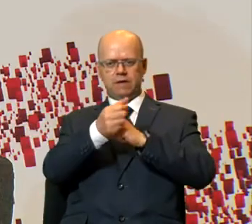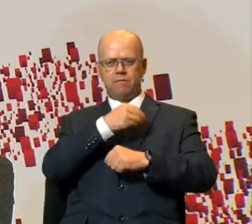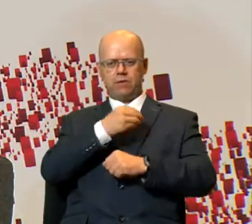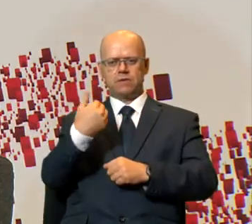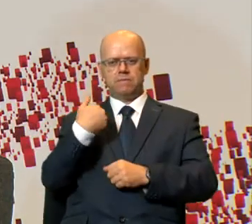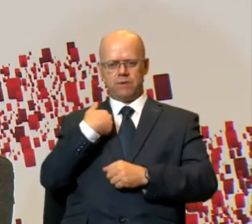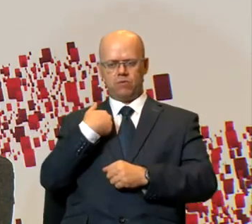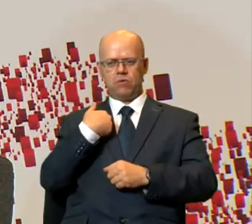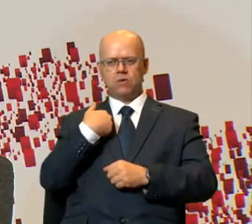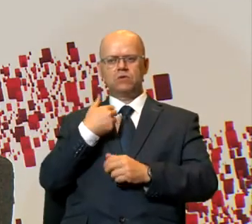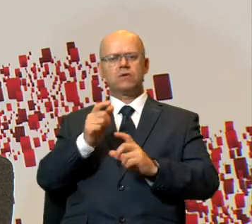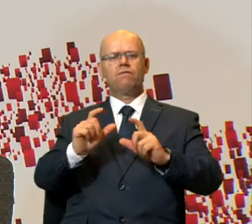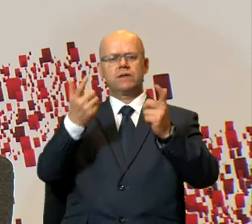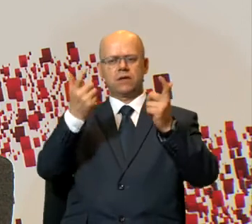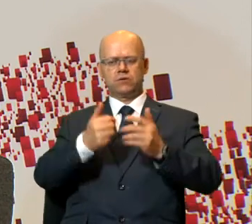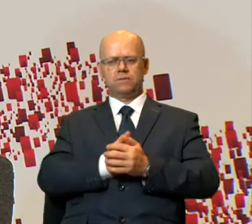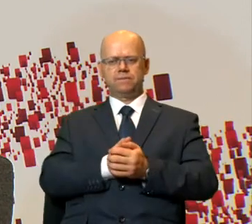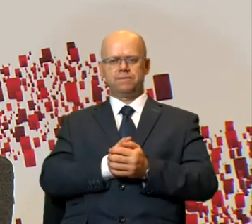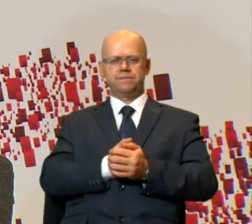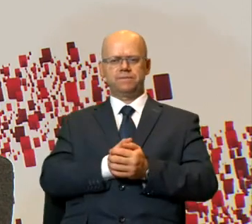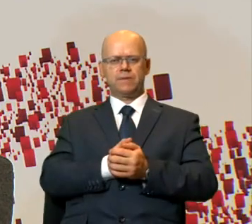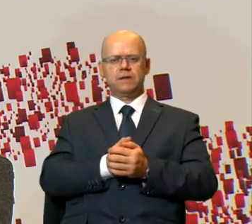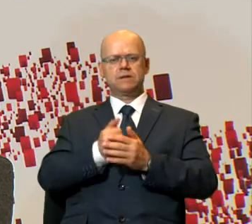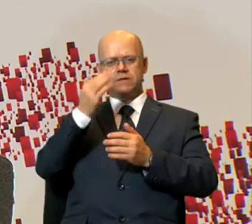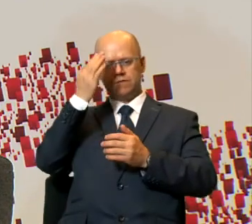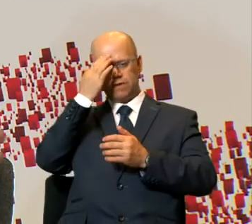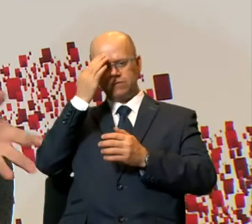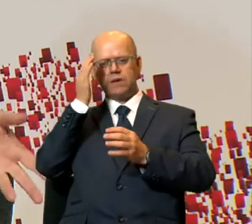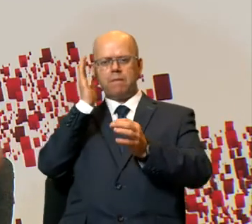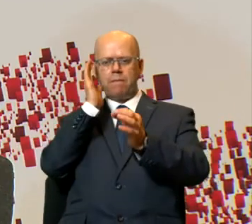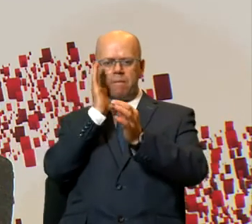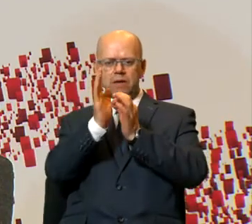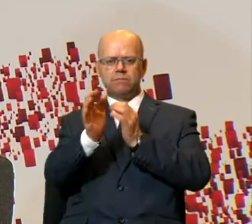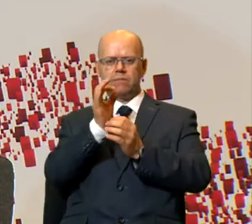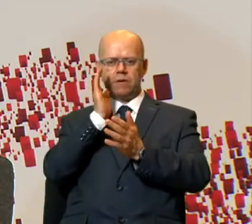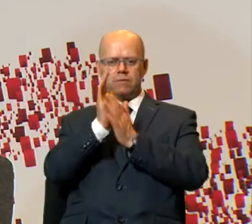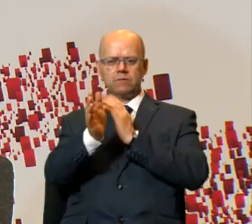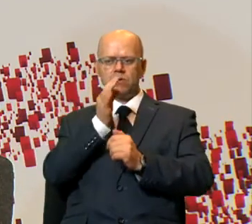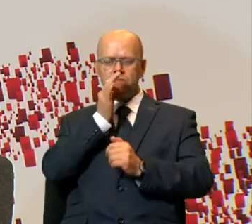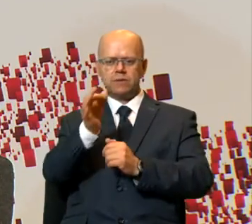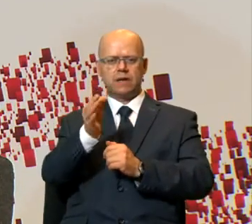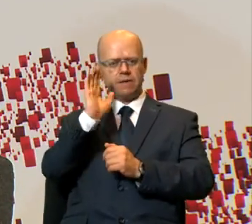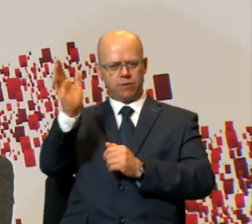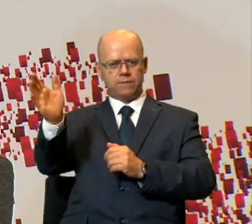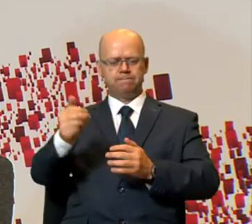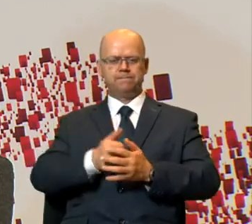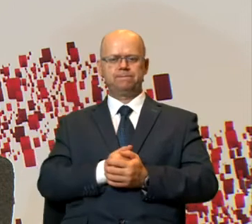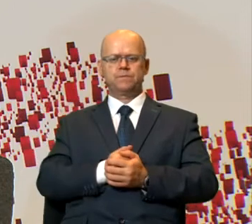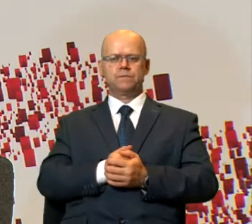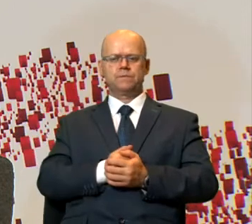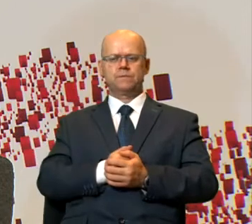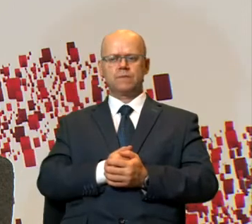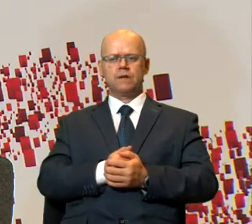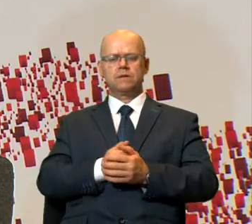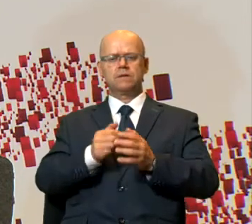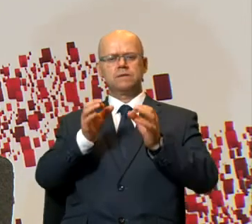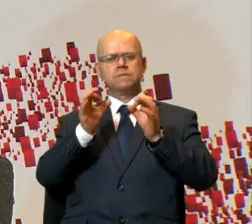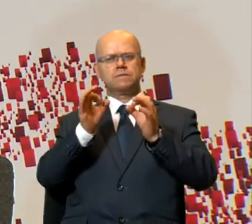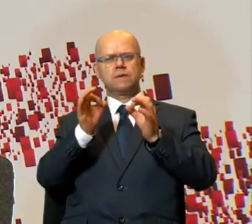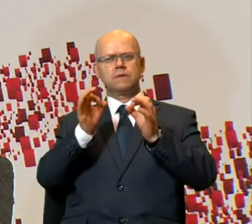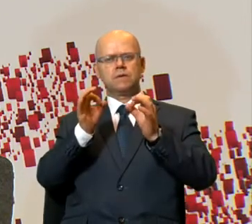masz jeszcze też pytanie dotyczące bezpośrednio Solidarności na potem. I oczywiście mój